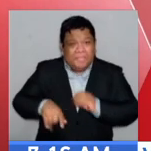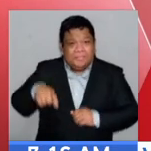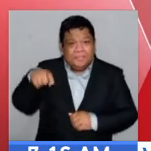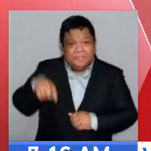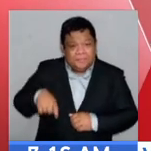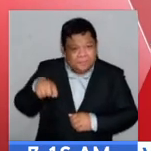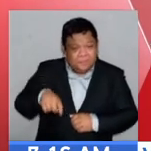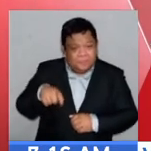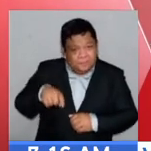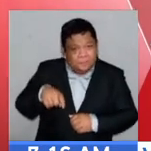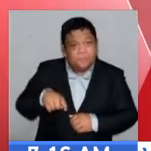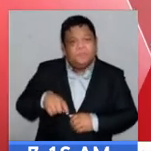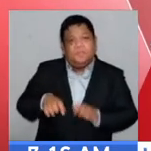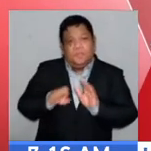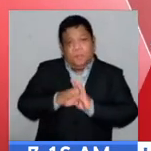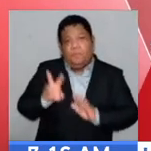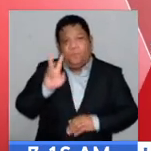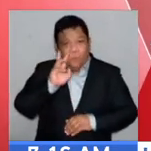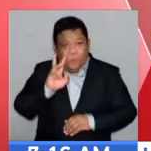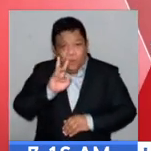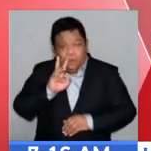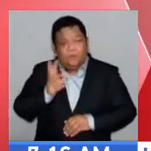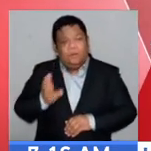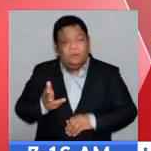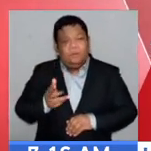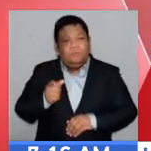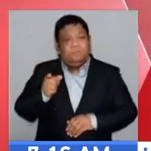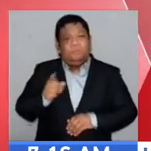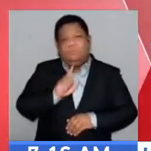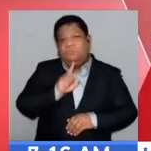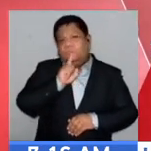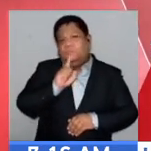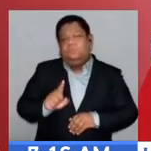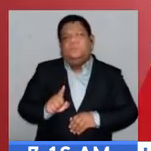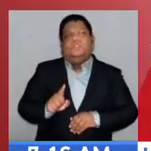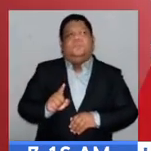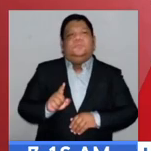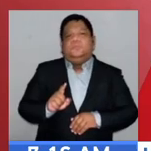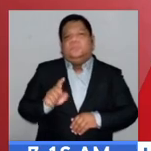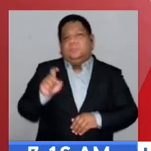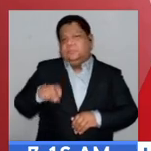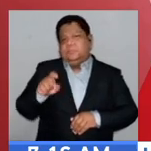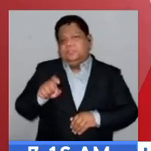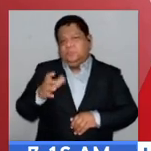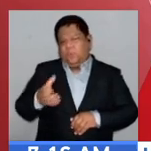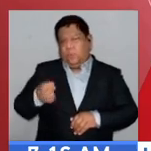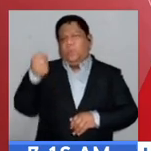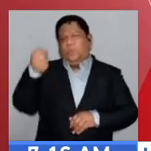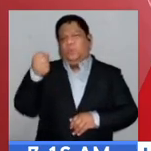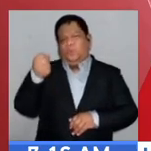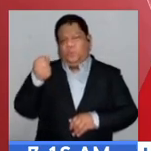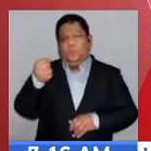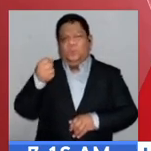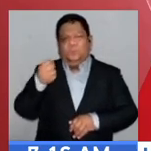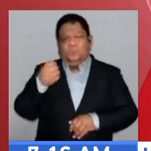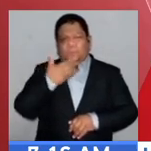tubig, aba kailangan i-atras naman nila. At